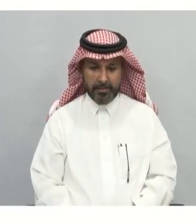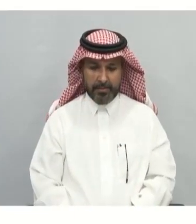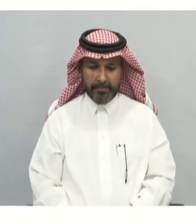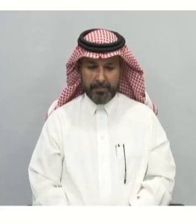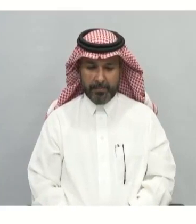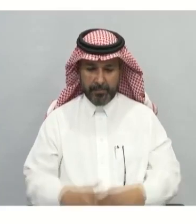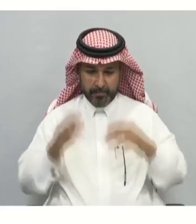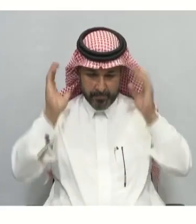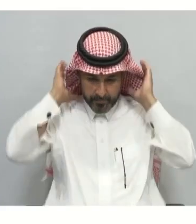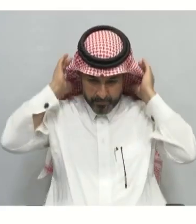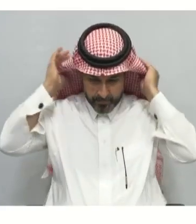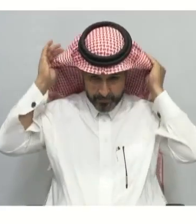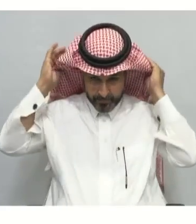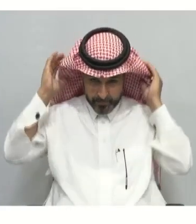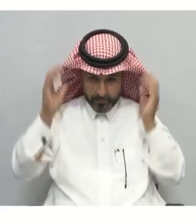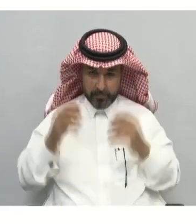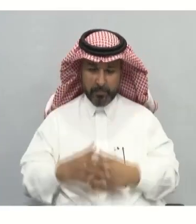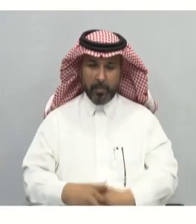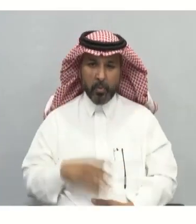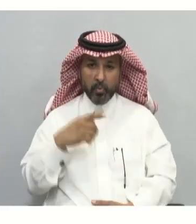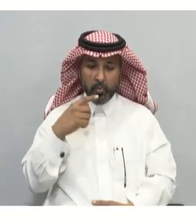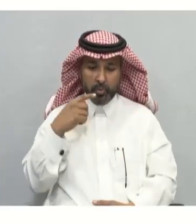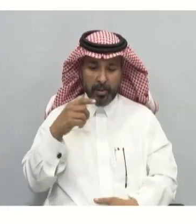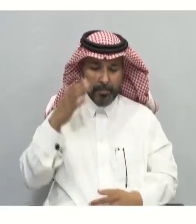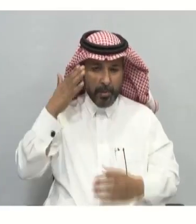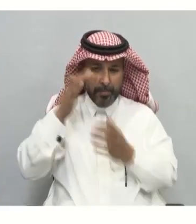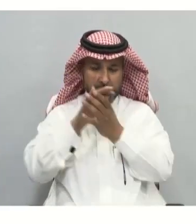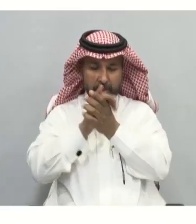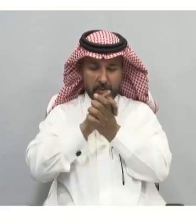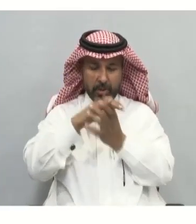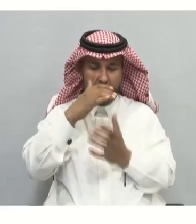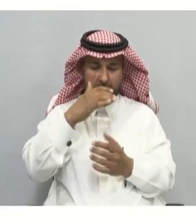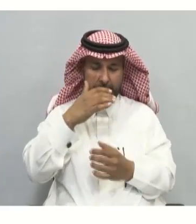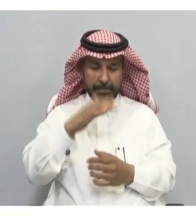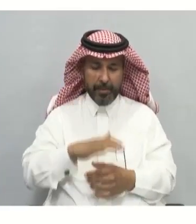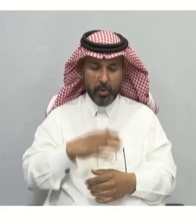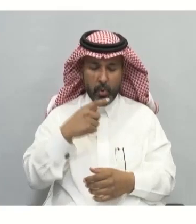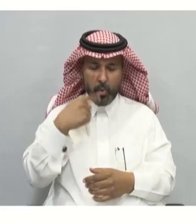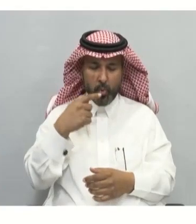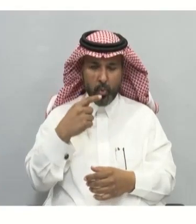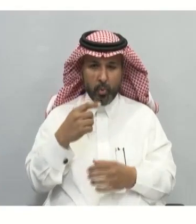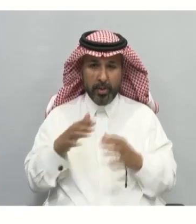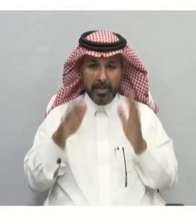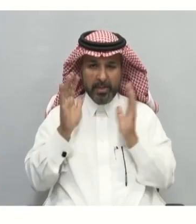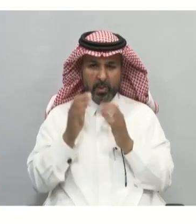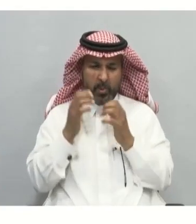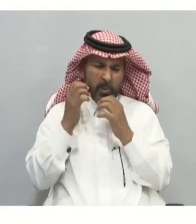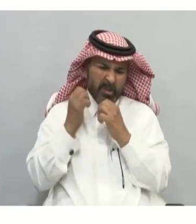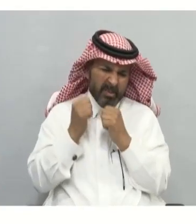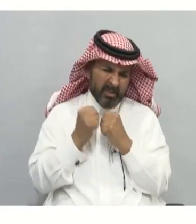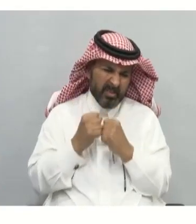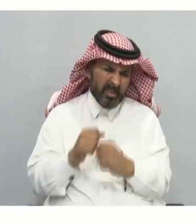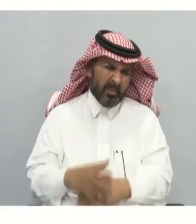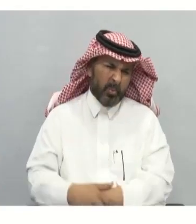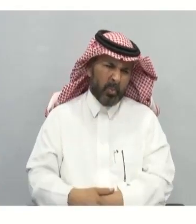حديث ابي هريره رضي الله عنه قال قال رسول الله صلى الله عليه وسلم ان اثقل صلاه على المنافقين